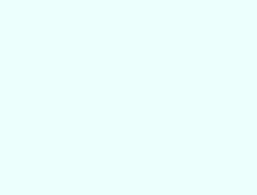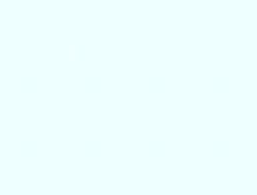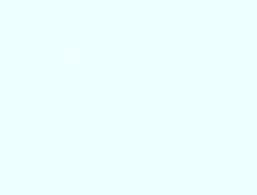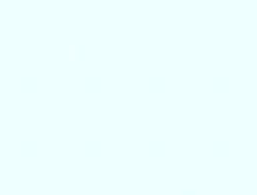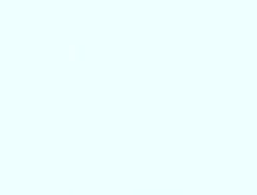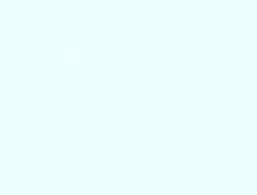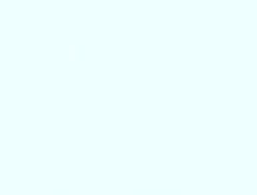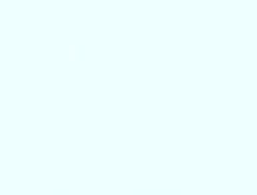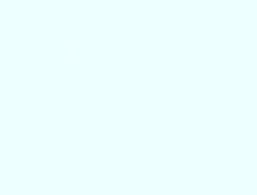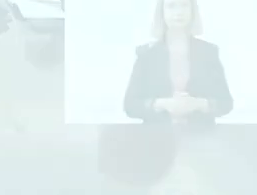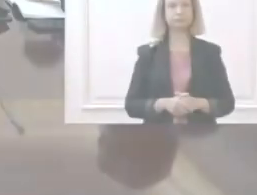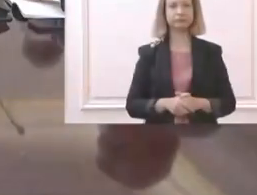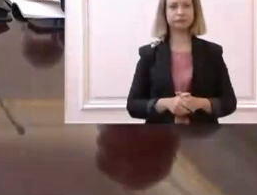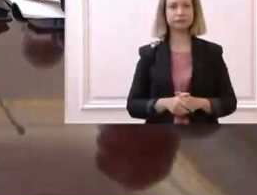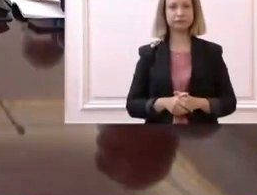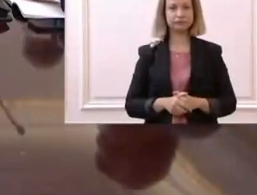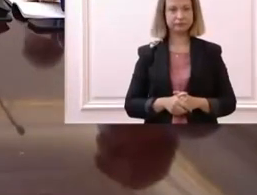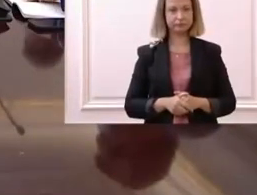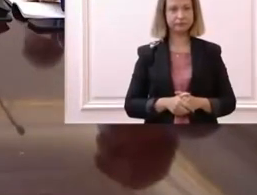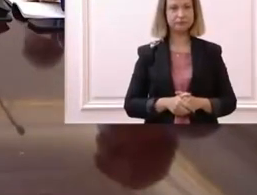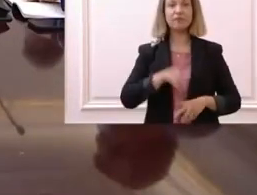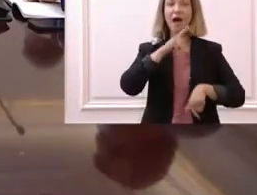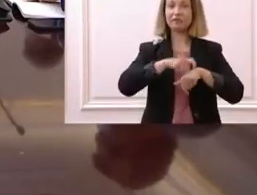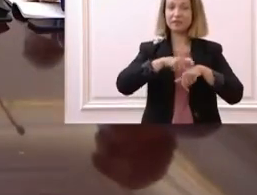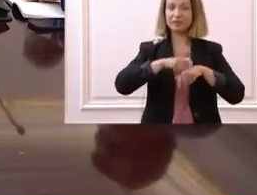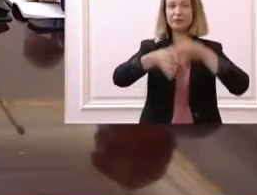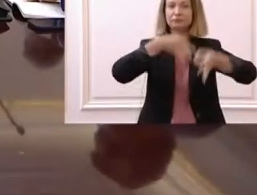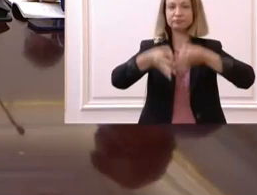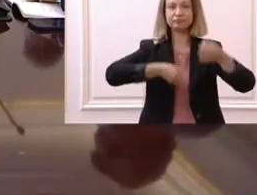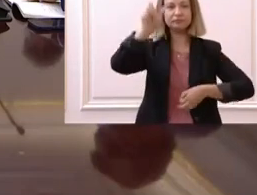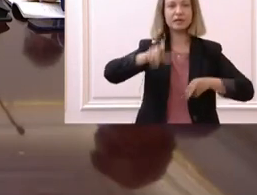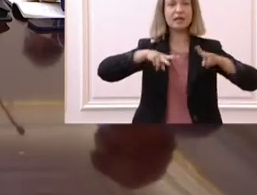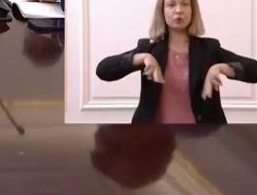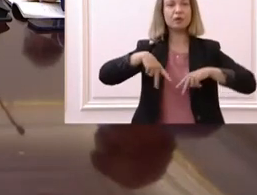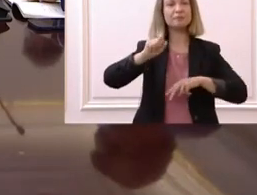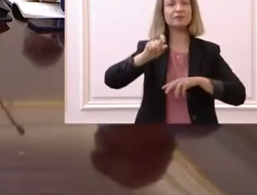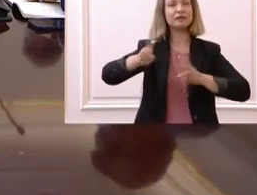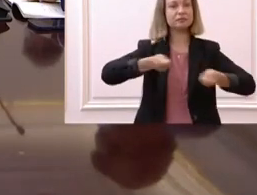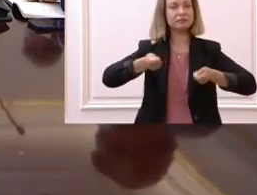Στους νέους ήταν ξεκάθαρο 18 με 25, μια πολύ εξαιρετική. Για 5 χρόνια το πάσα.